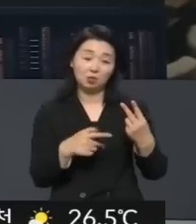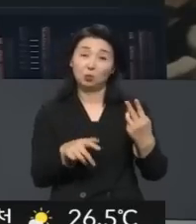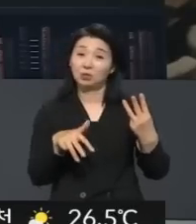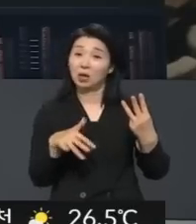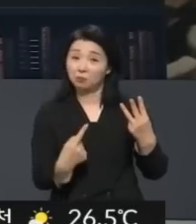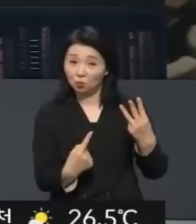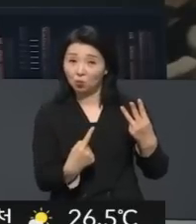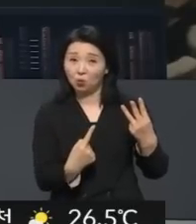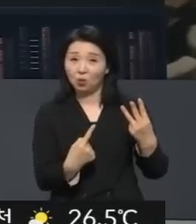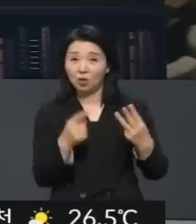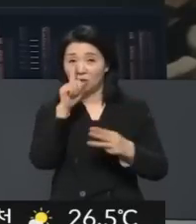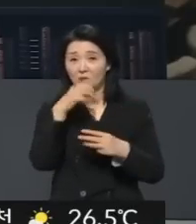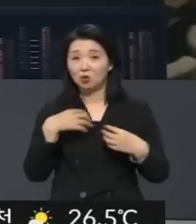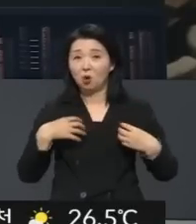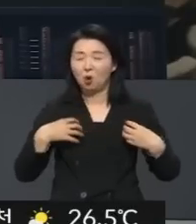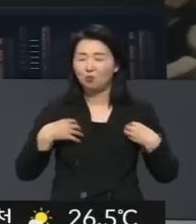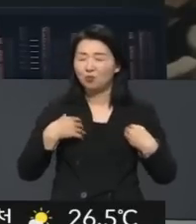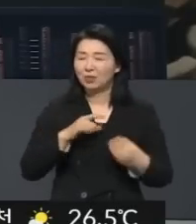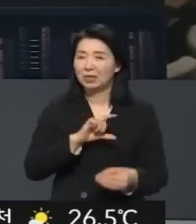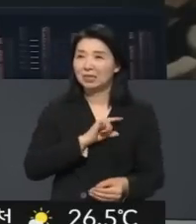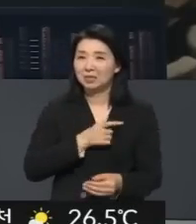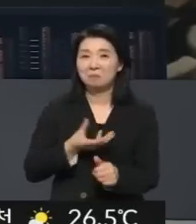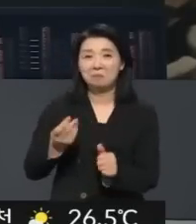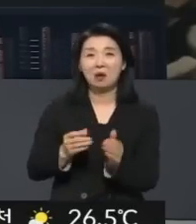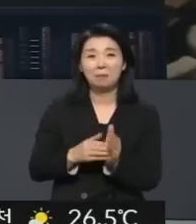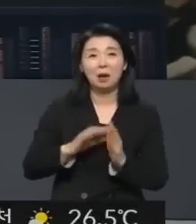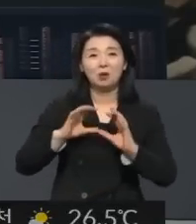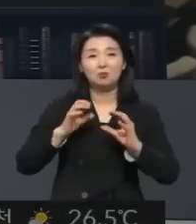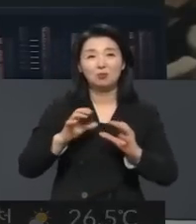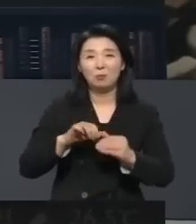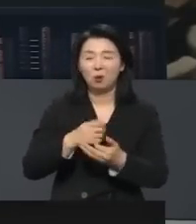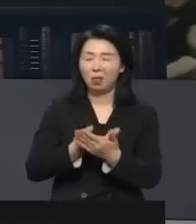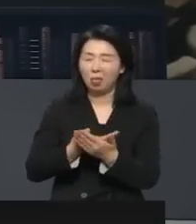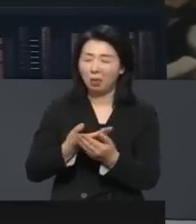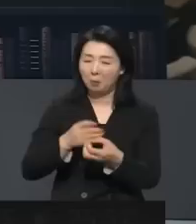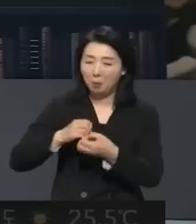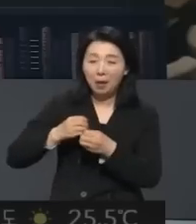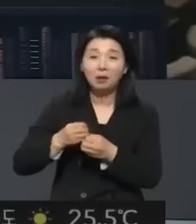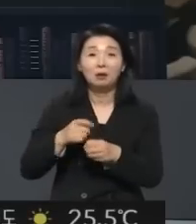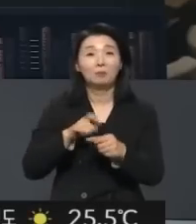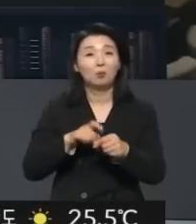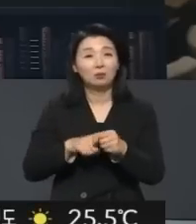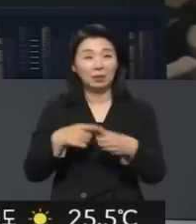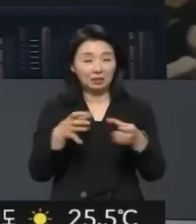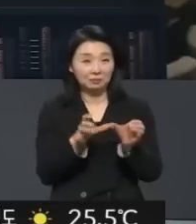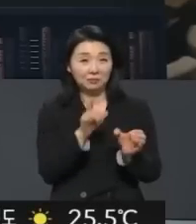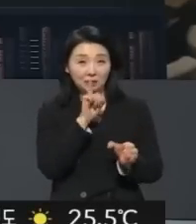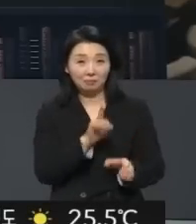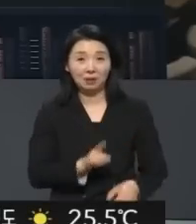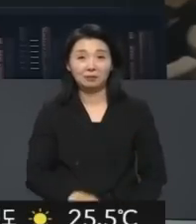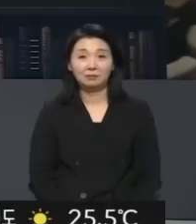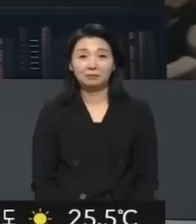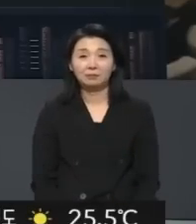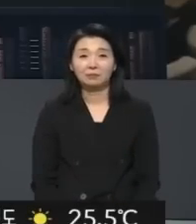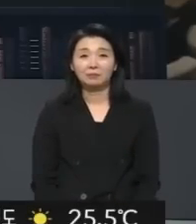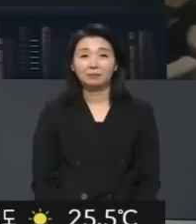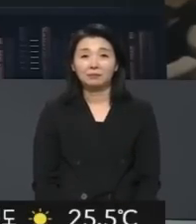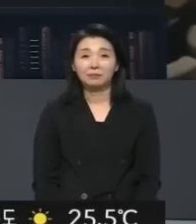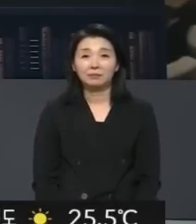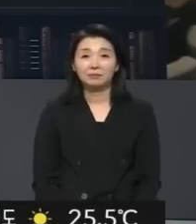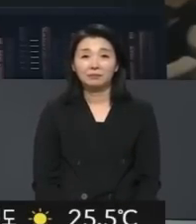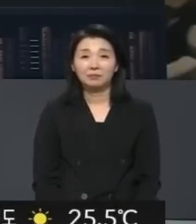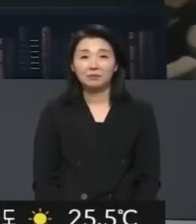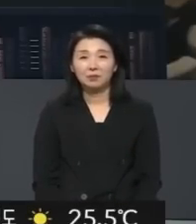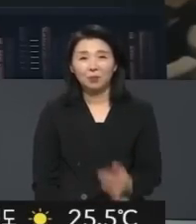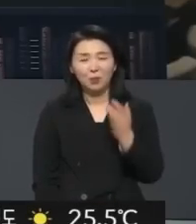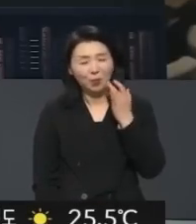3조에는요. 정부를 참칭하거나 국가를 변란할 것을 목적으로 하는 이 집단이라고 이렇게 이야기가 되어 있고 또